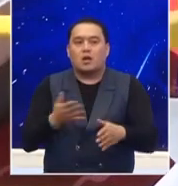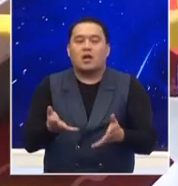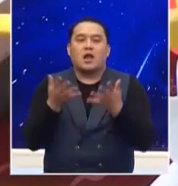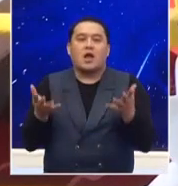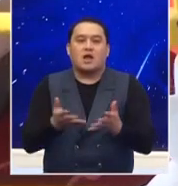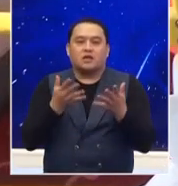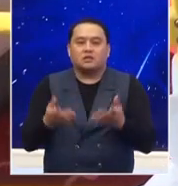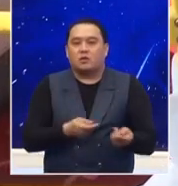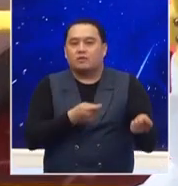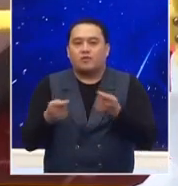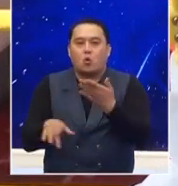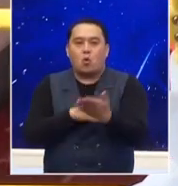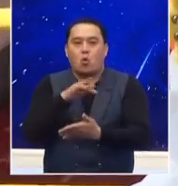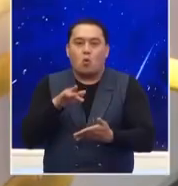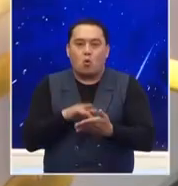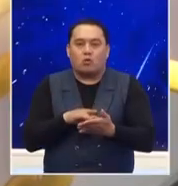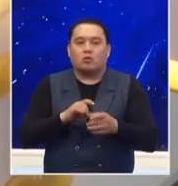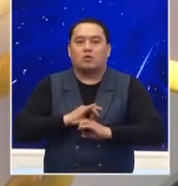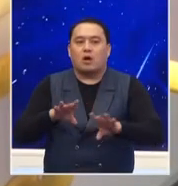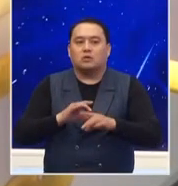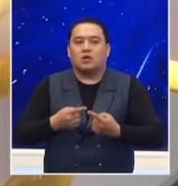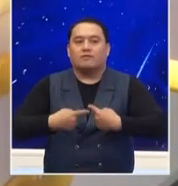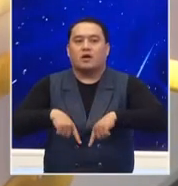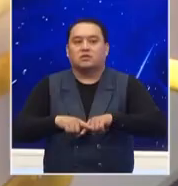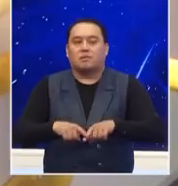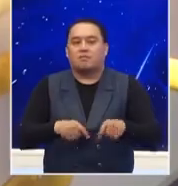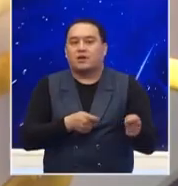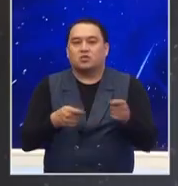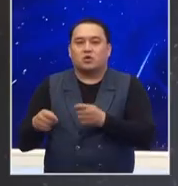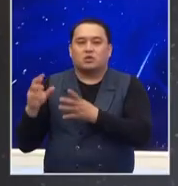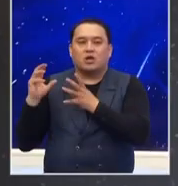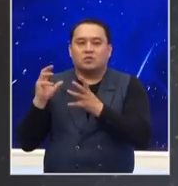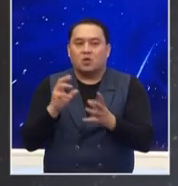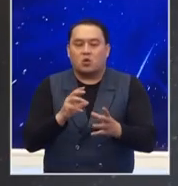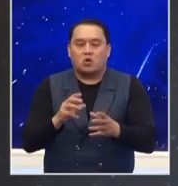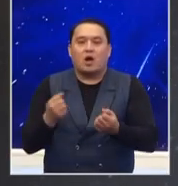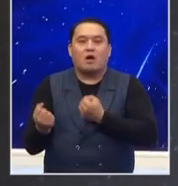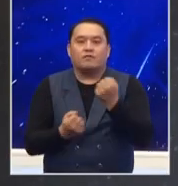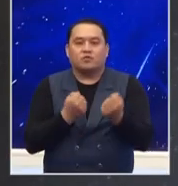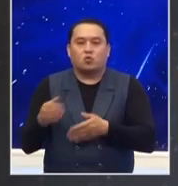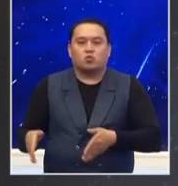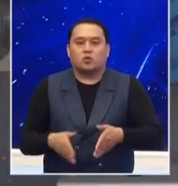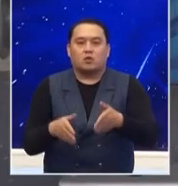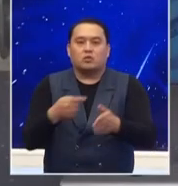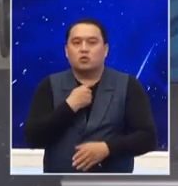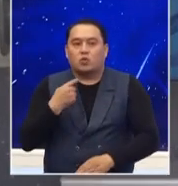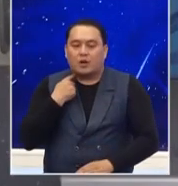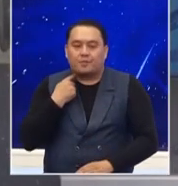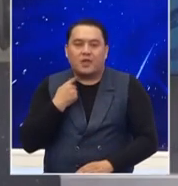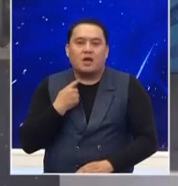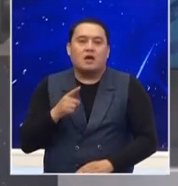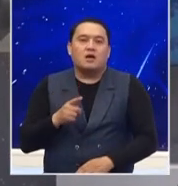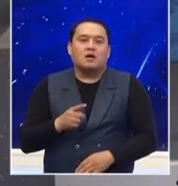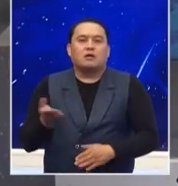легче передвигаться по городу, уверяет руководитель отдела пассажирского транспорта и автомобильных дорог областного центра.